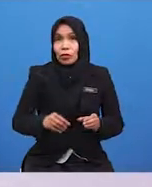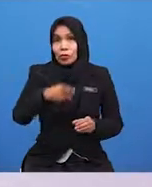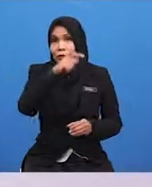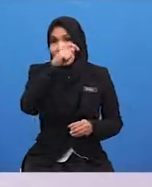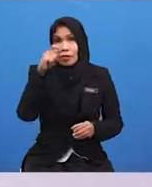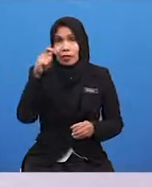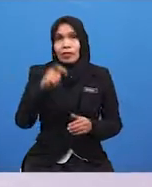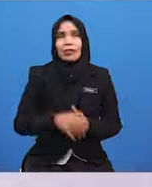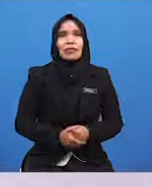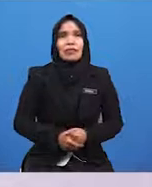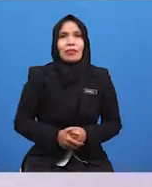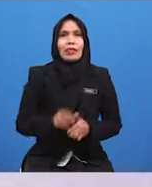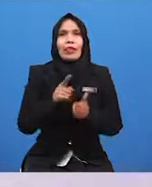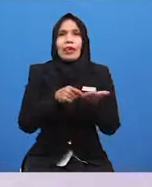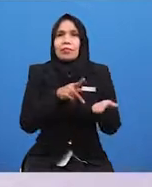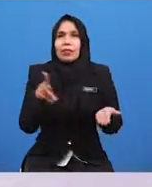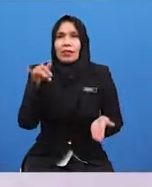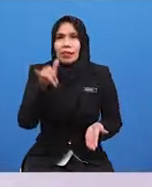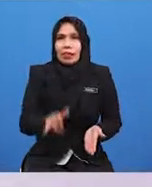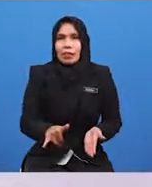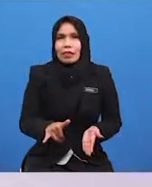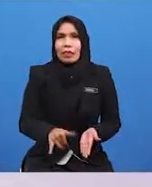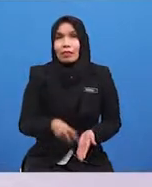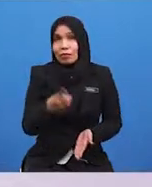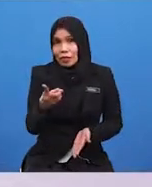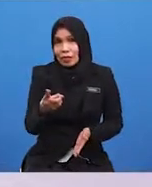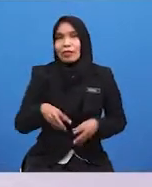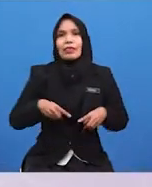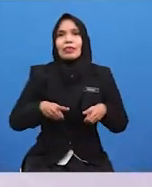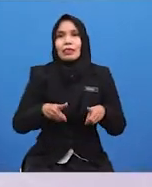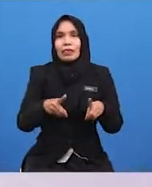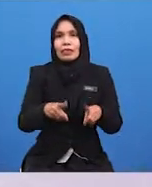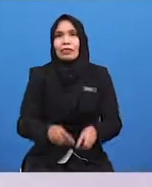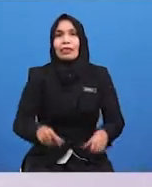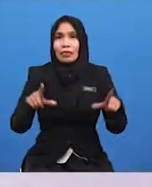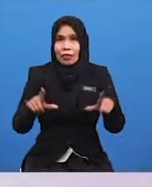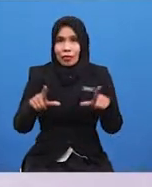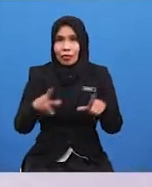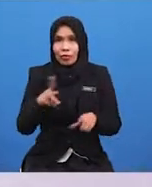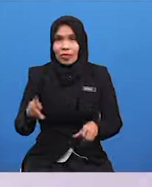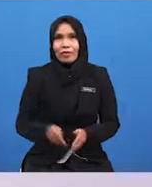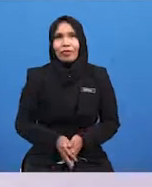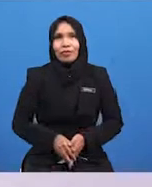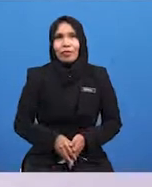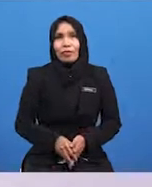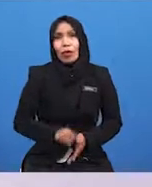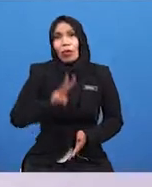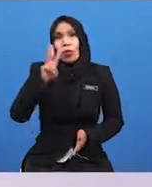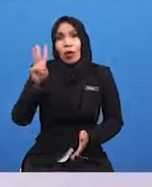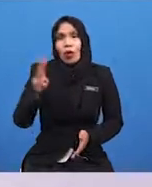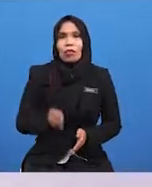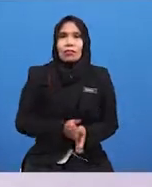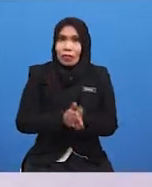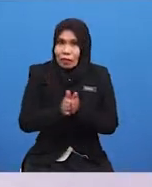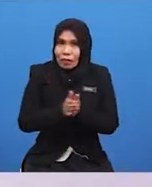yang dia sedang melakukan Wow rajin belajar sekiranya kita